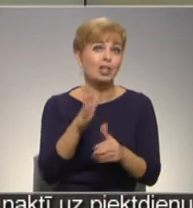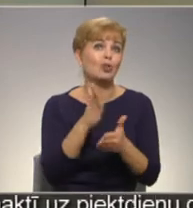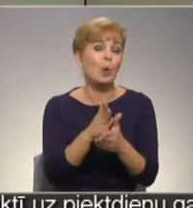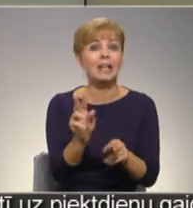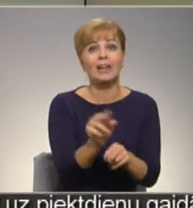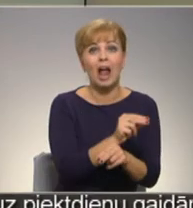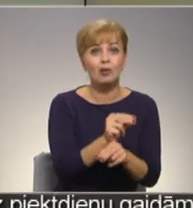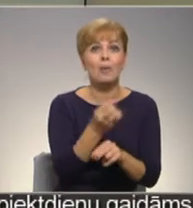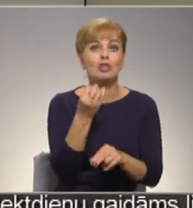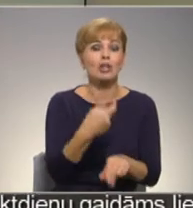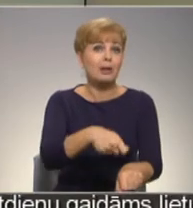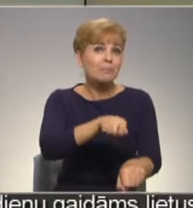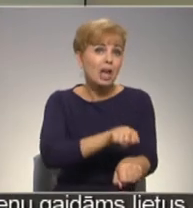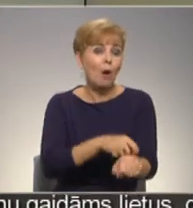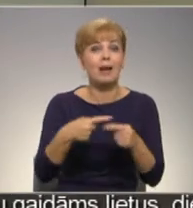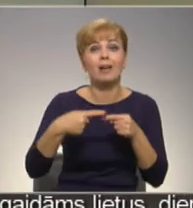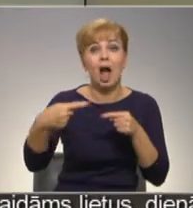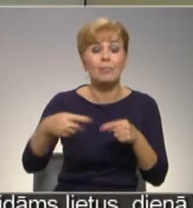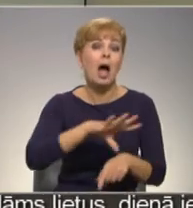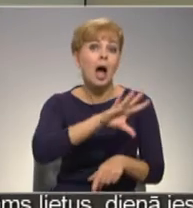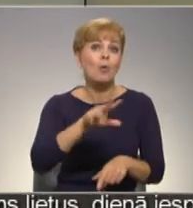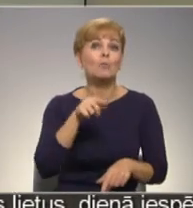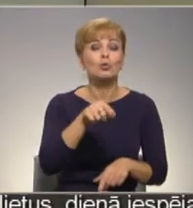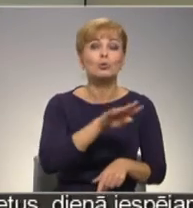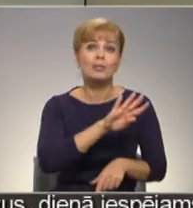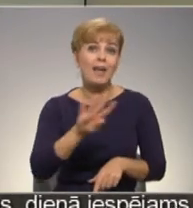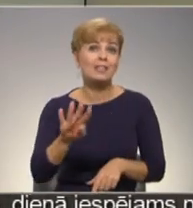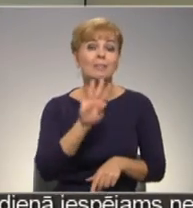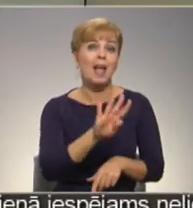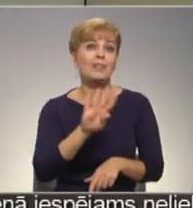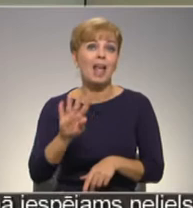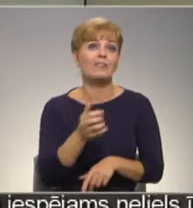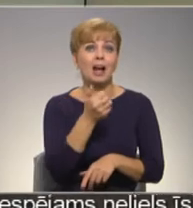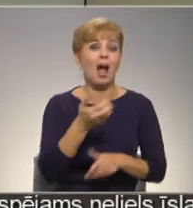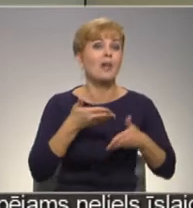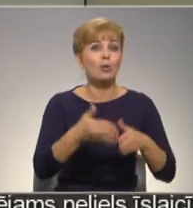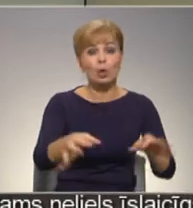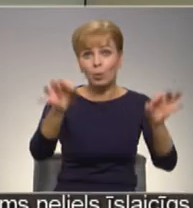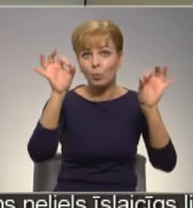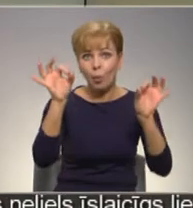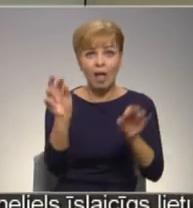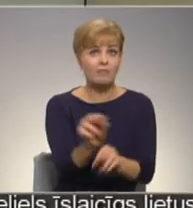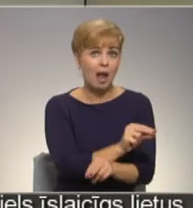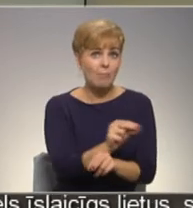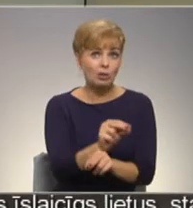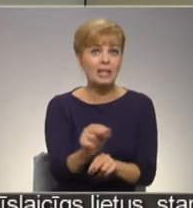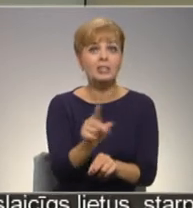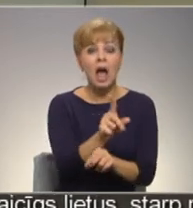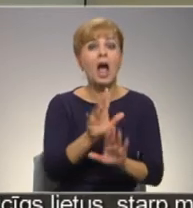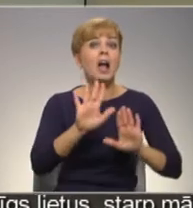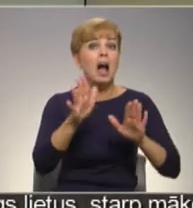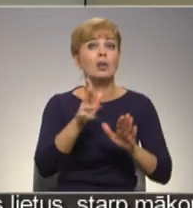garumā. Kopš 1999. Gada autoceļš gan drīz nav remontēts. Rekonstrukcija gaidīja ne tikai autovadītāji, bet